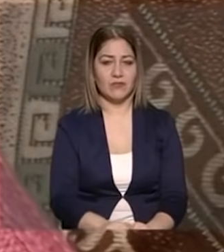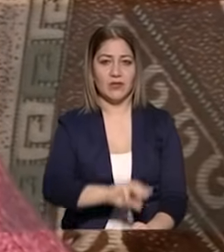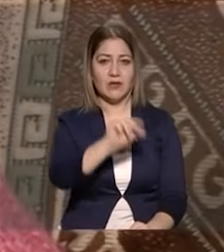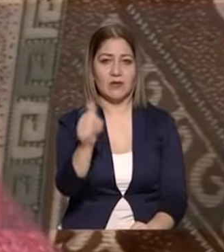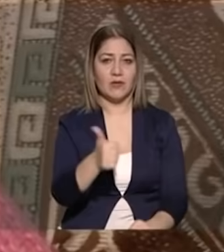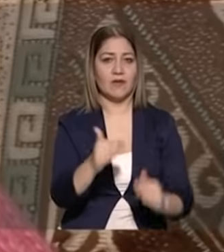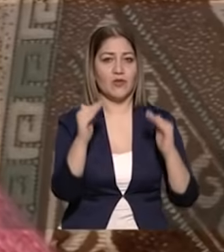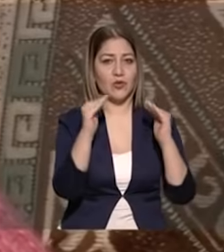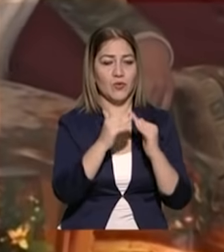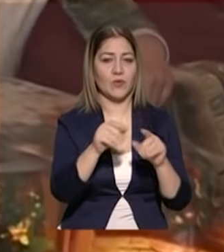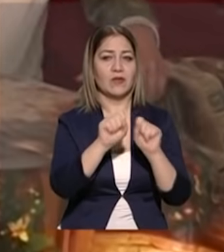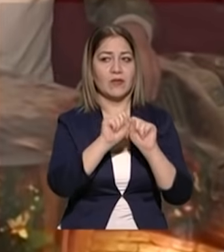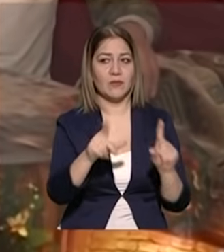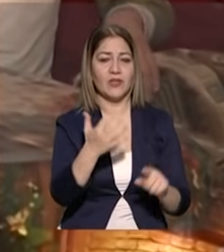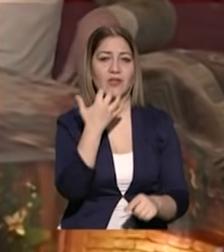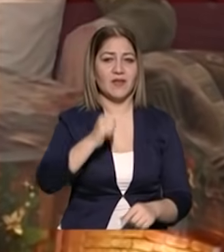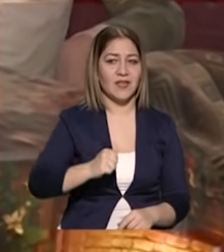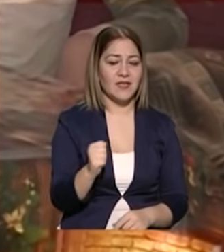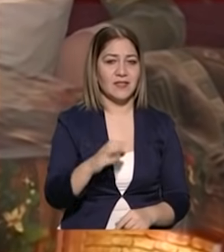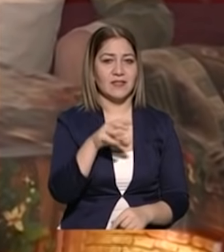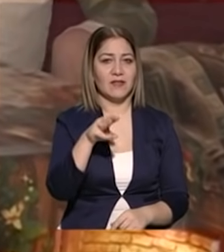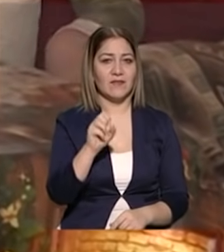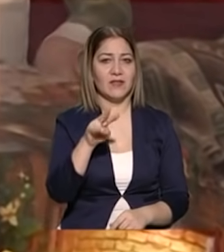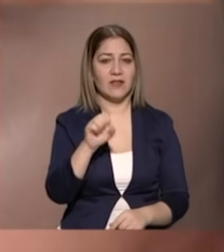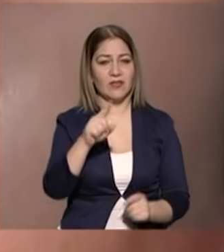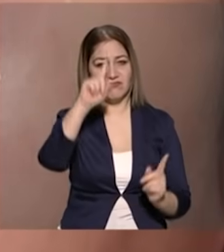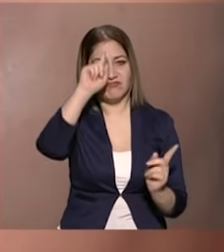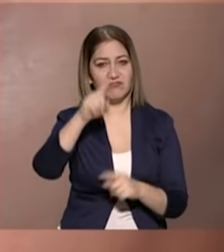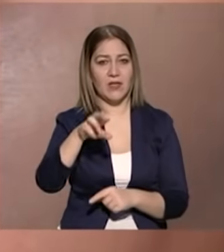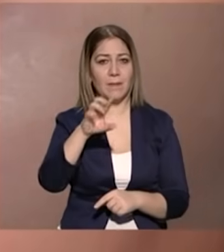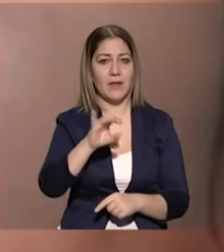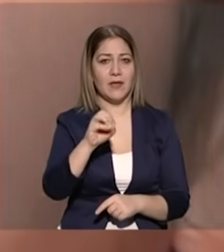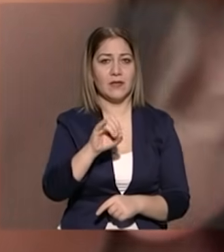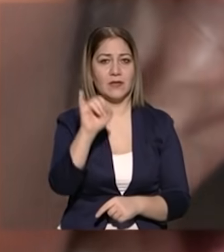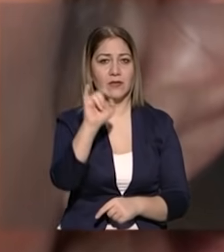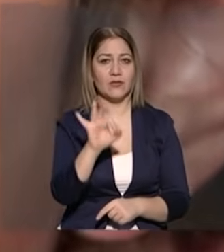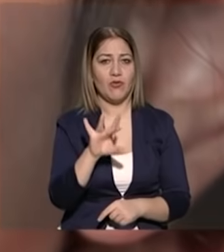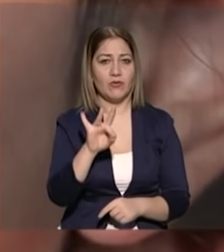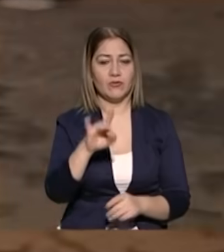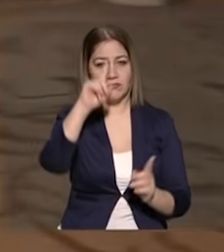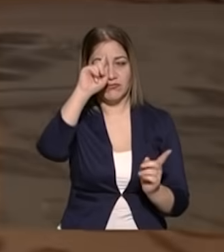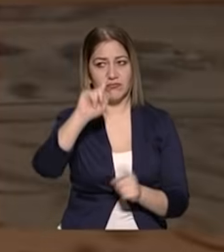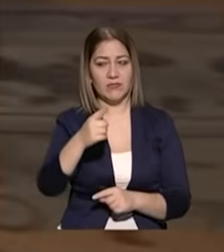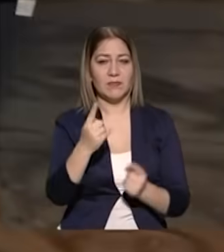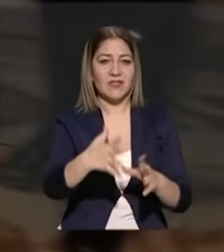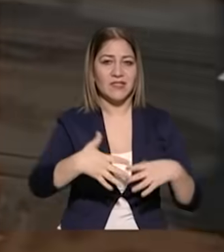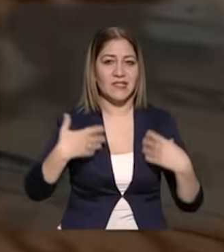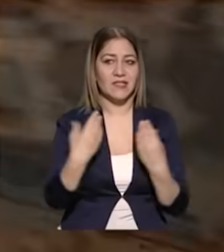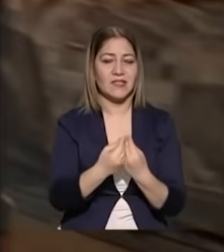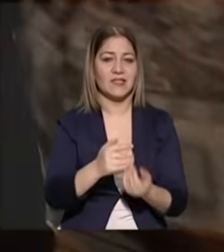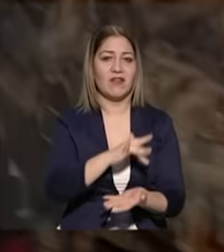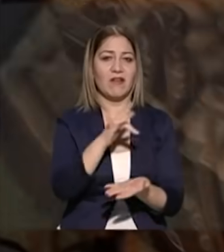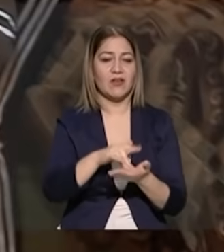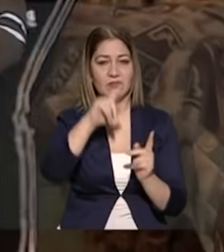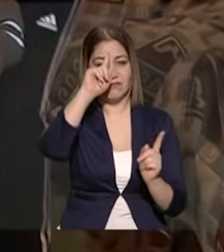Ամենալավ տունը, դպրոցն ու ամենաջերմ ընկերությունը Սվետլանան թողել է Բերձորում։ Առանց արդյունքների խոսել չի կարողանում։ Իր մեծ ընտանիքի հետ սիրելի